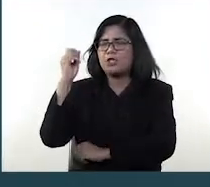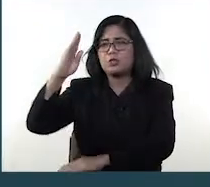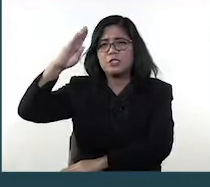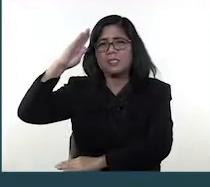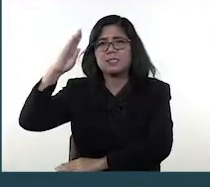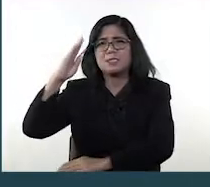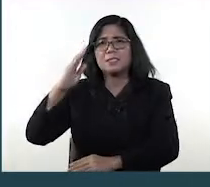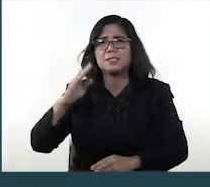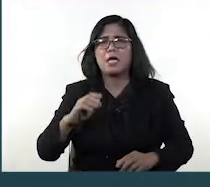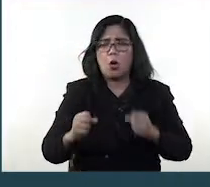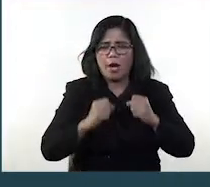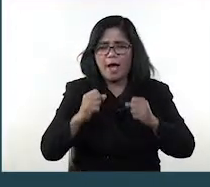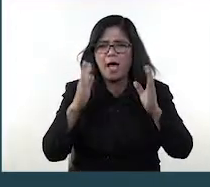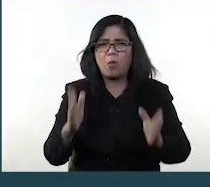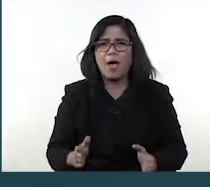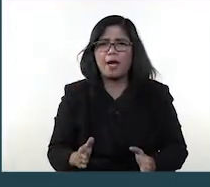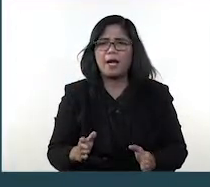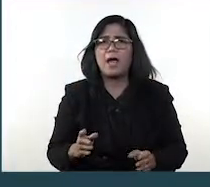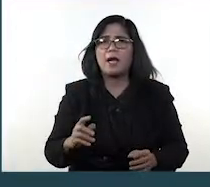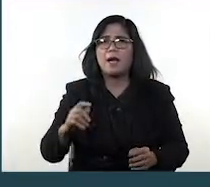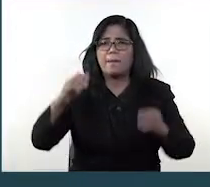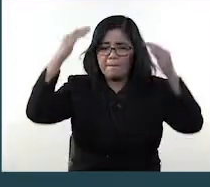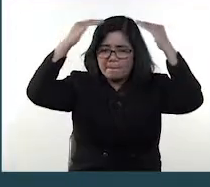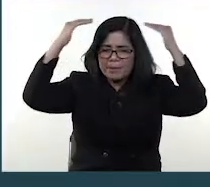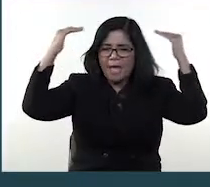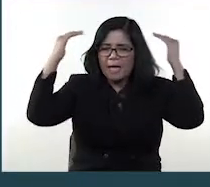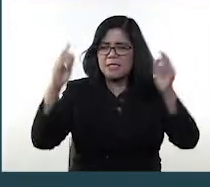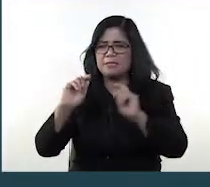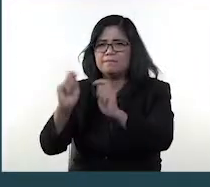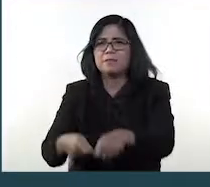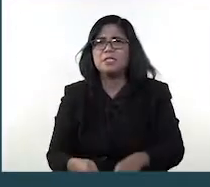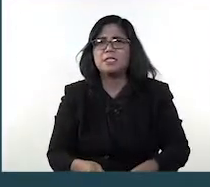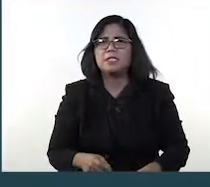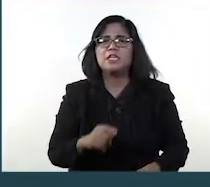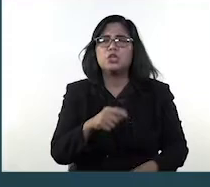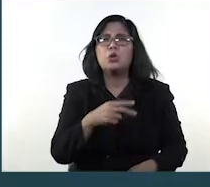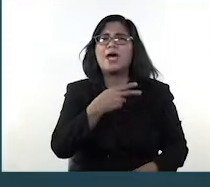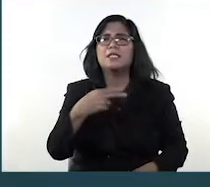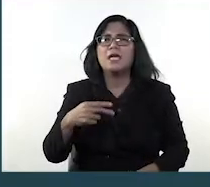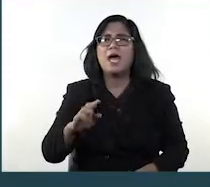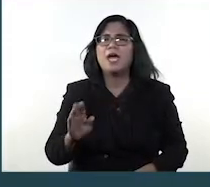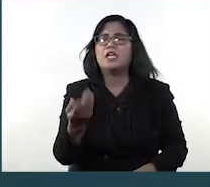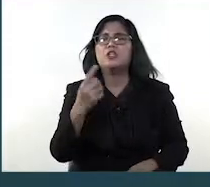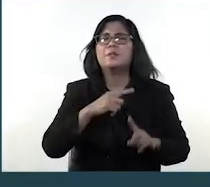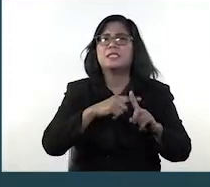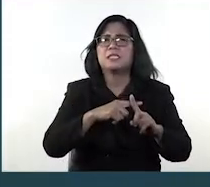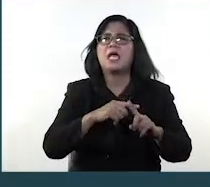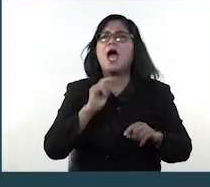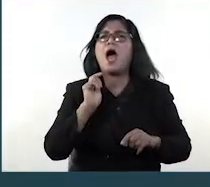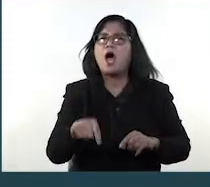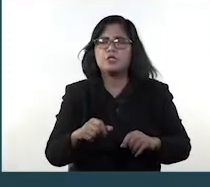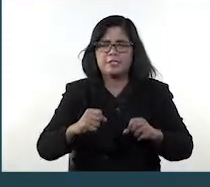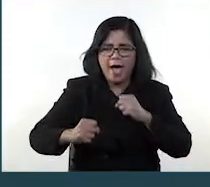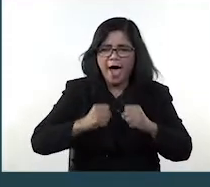menggambarkan kepada kita pada sang hidup Kristen harus aktif Hai dan memiliki target makanya ilustrasi Paulus ada